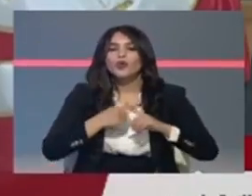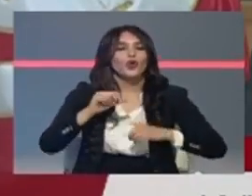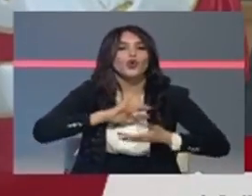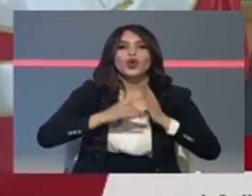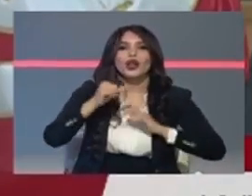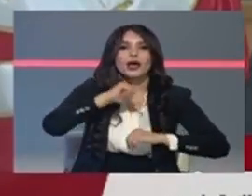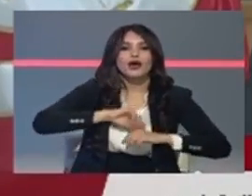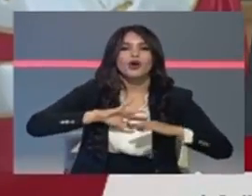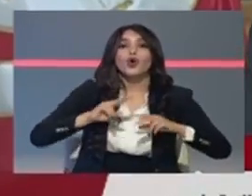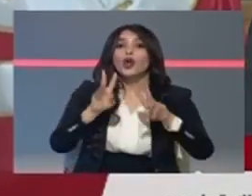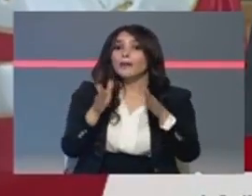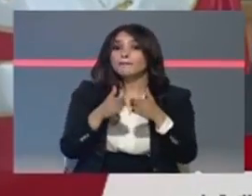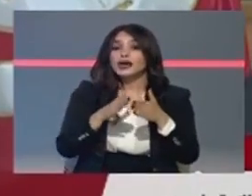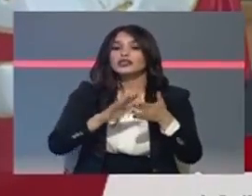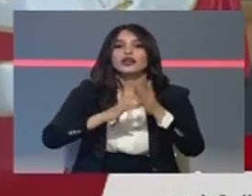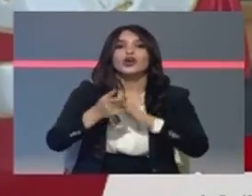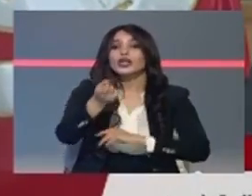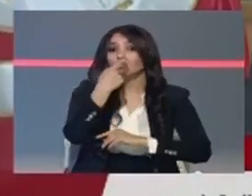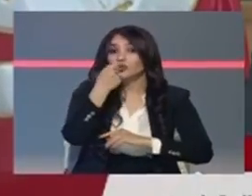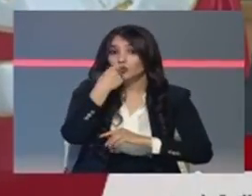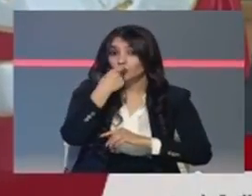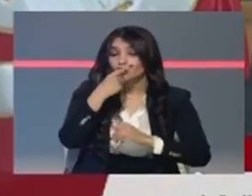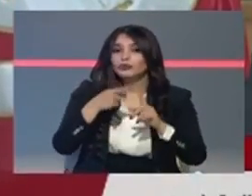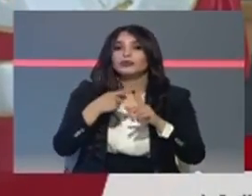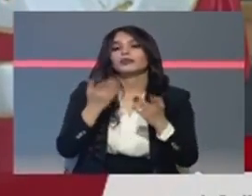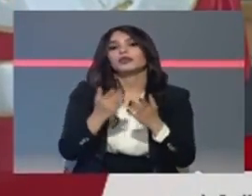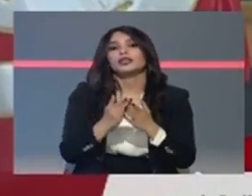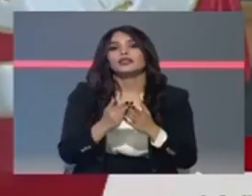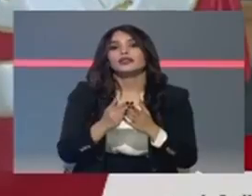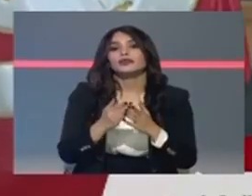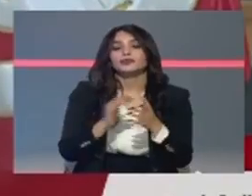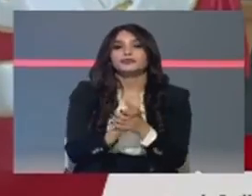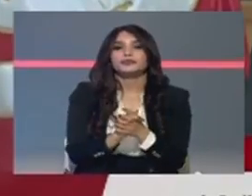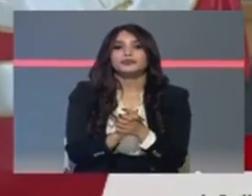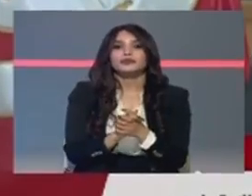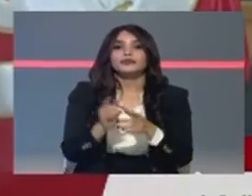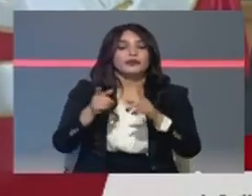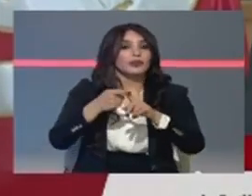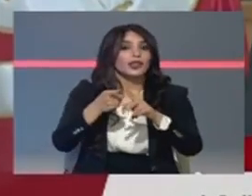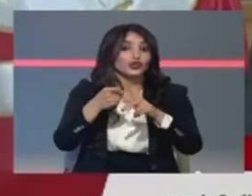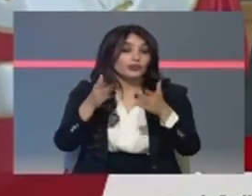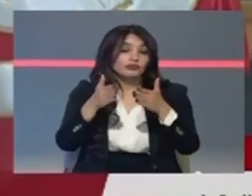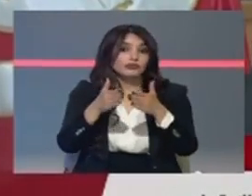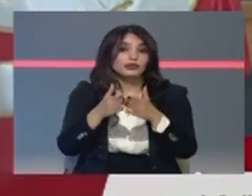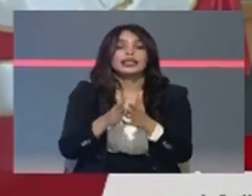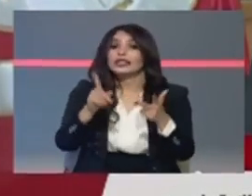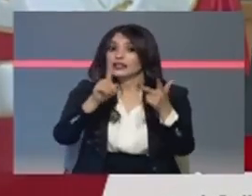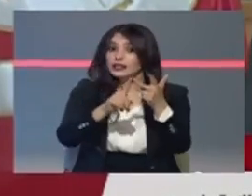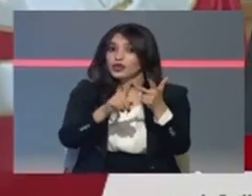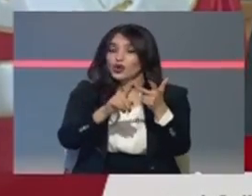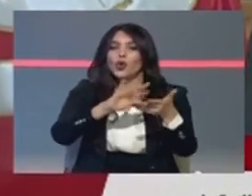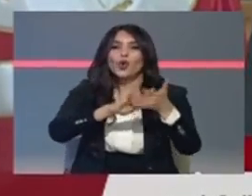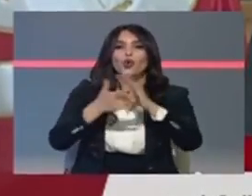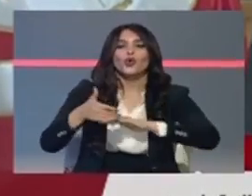كل مطالب التكفل بالأدوية الخصوصية للميديكابون سبيسيفيك ما تستناش، وكذلك